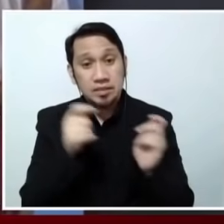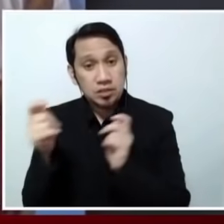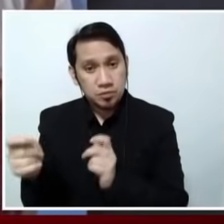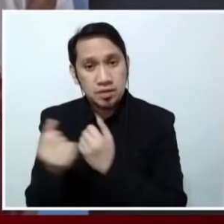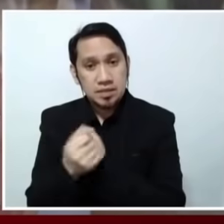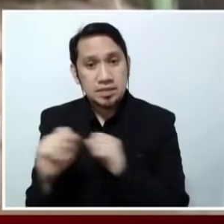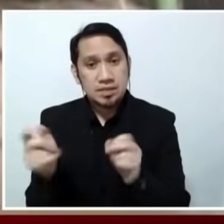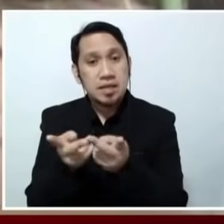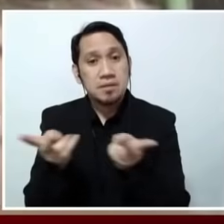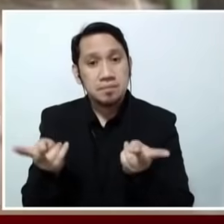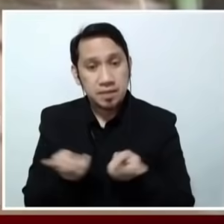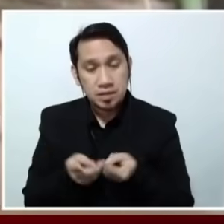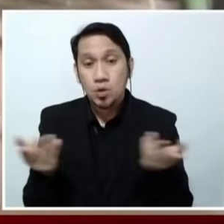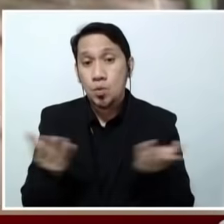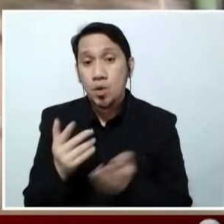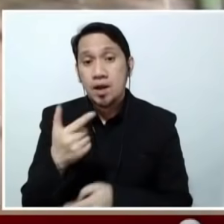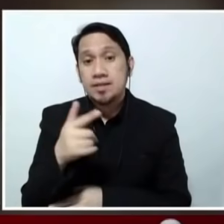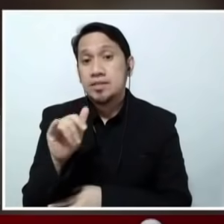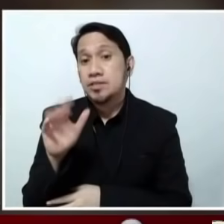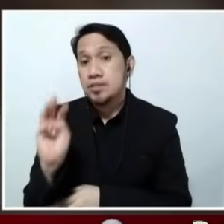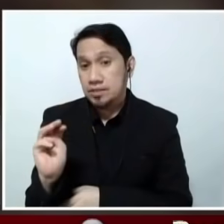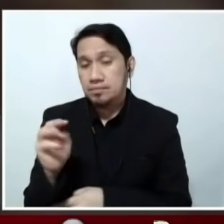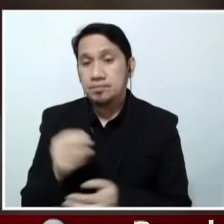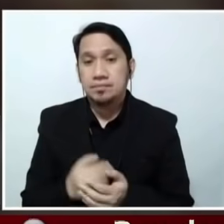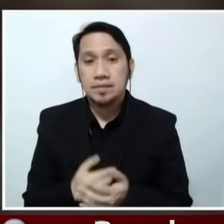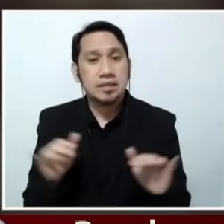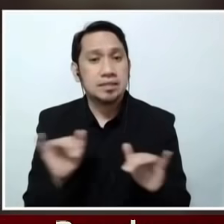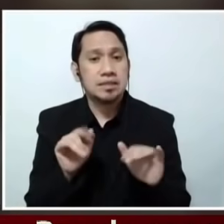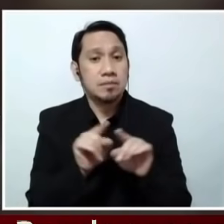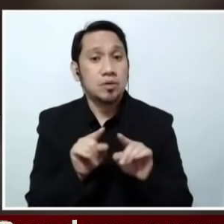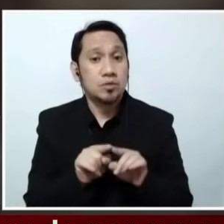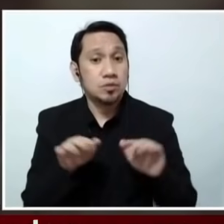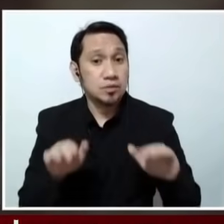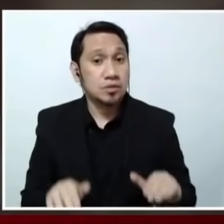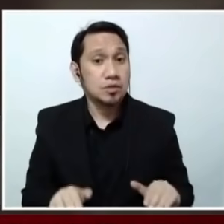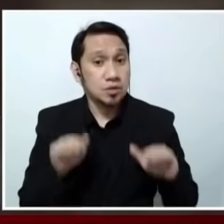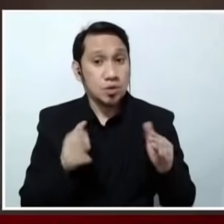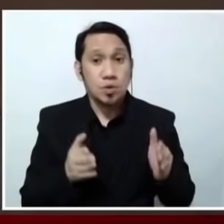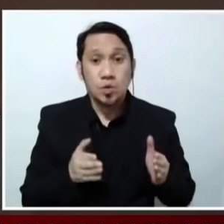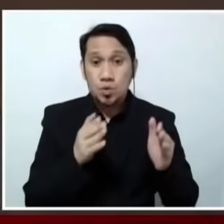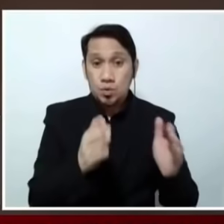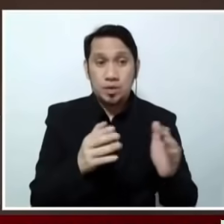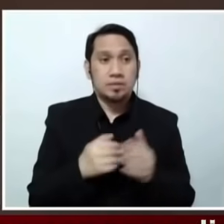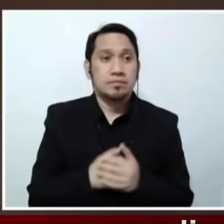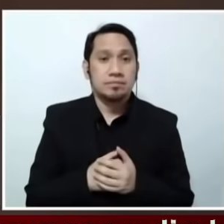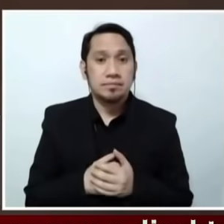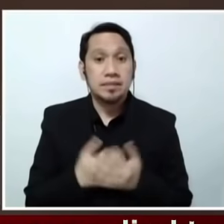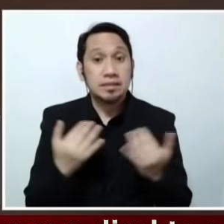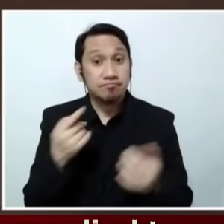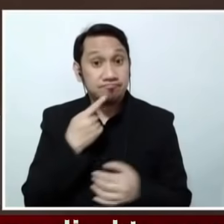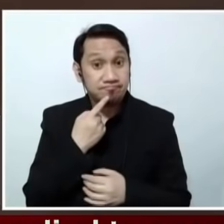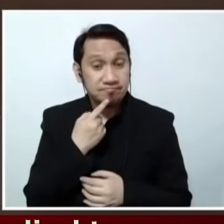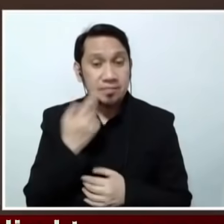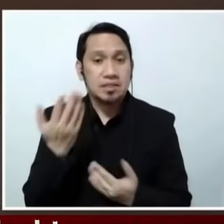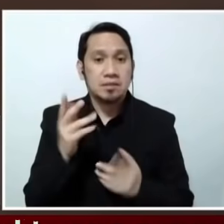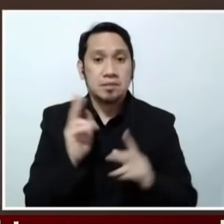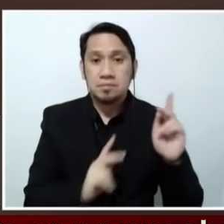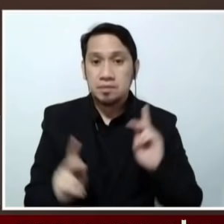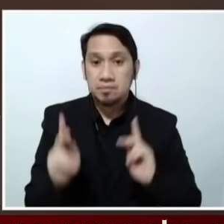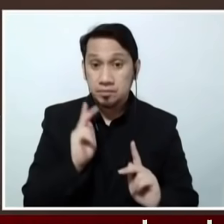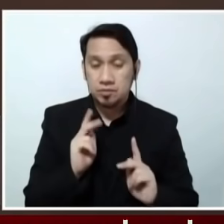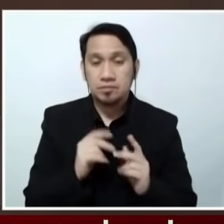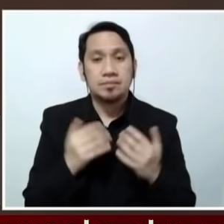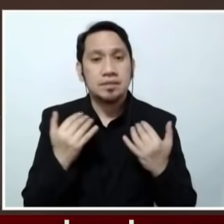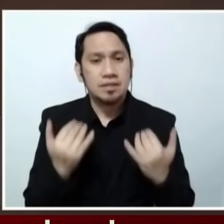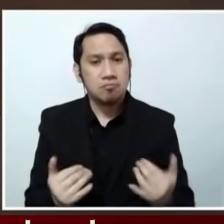isinagawang preemptive evacuation. Binaha rin ang National Highway sa Crossing Puan. Ayon po sa mga rescuer,